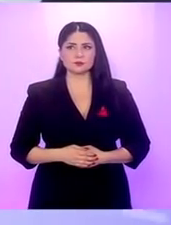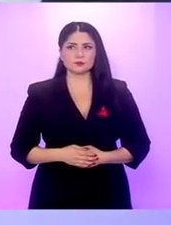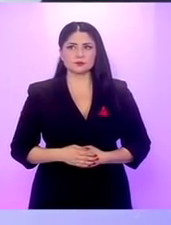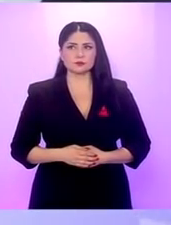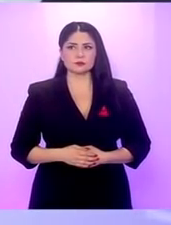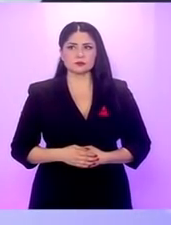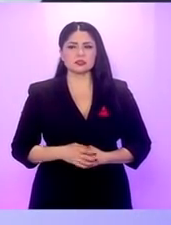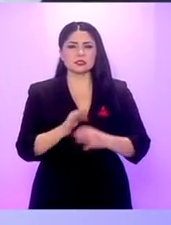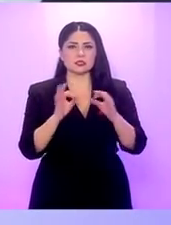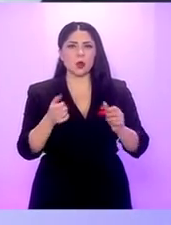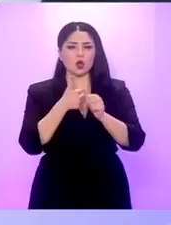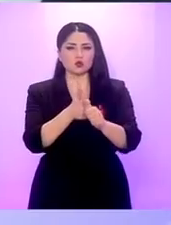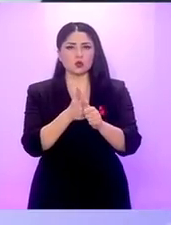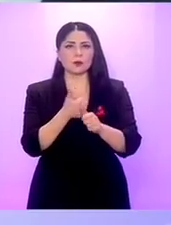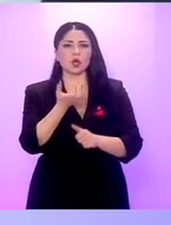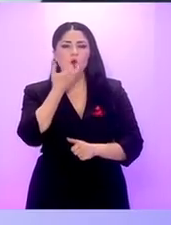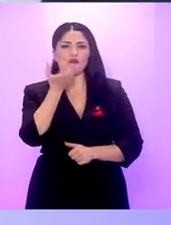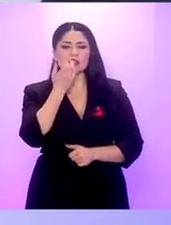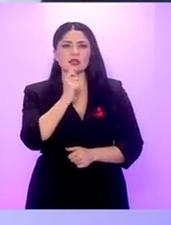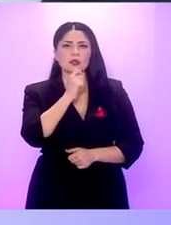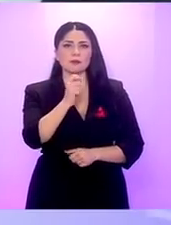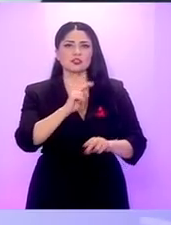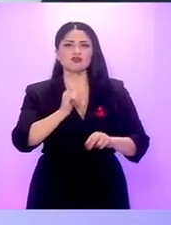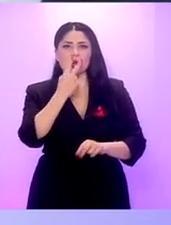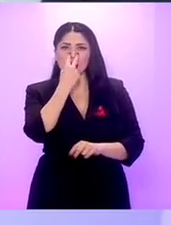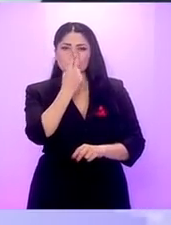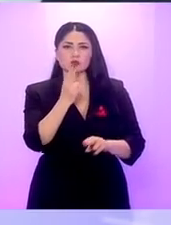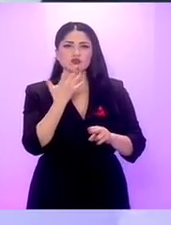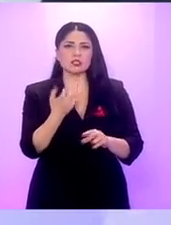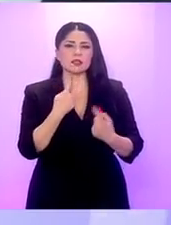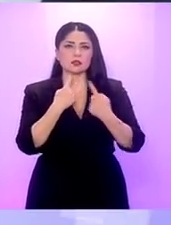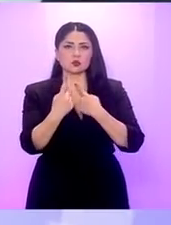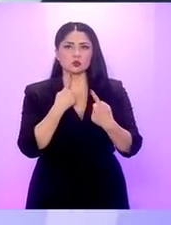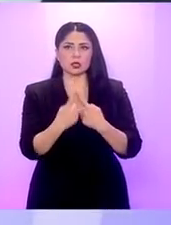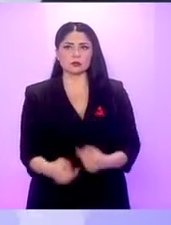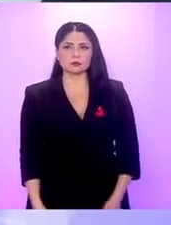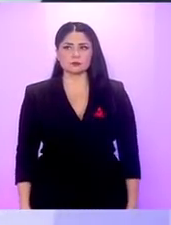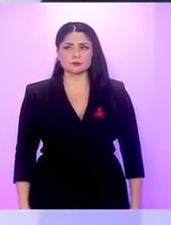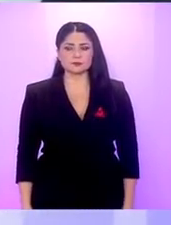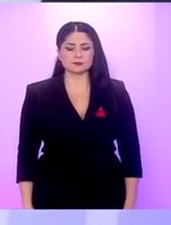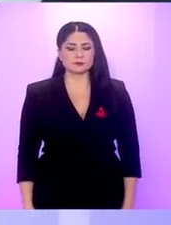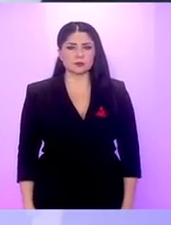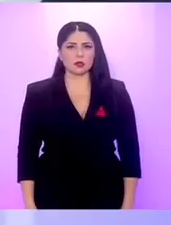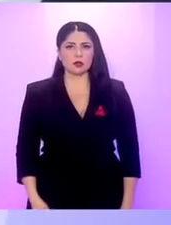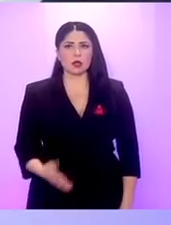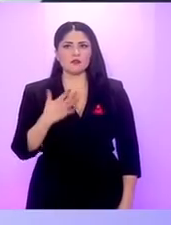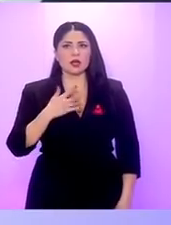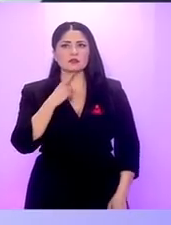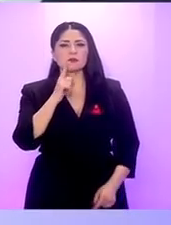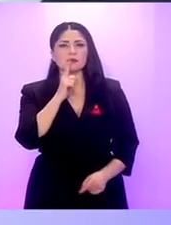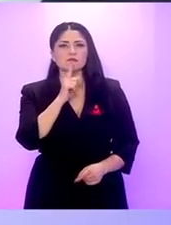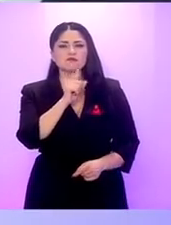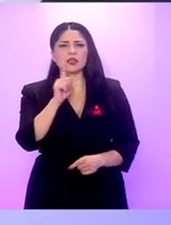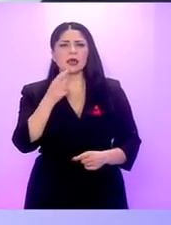această conferință de presă și ați văzut în ce a constat. Aș vrea să luăm pe rând toate declarațiile și